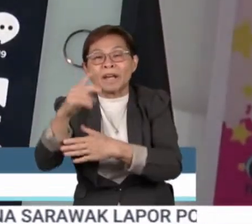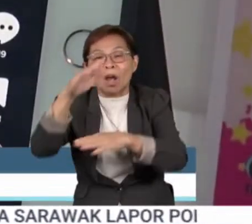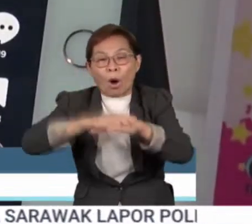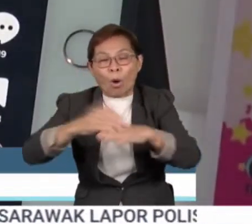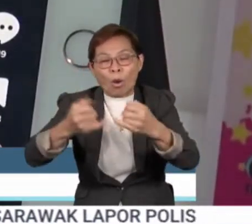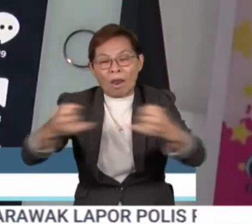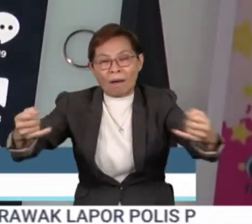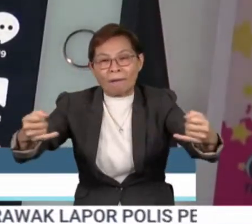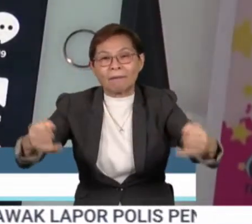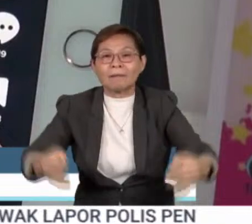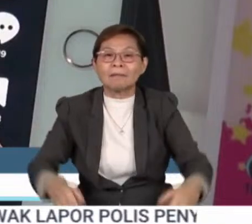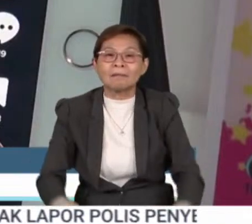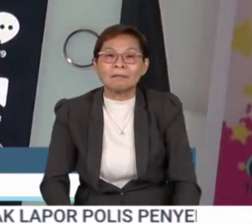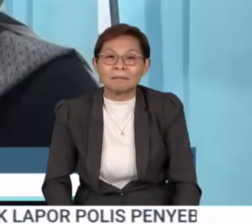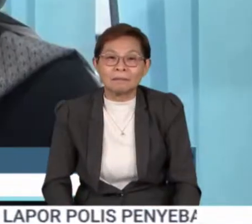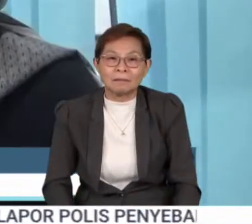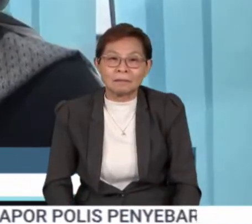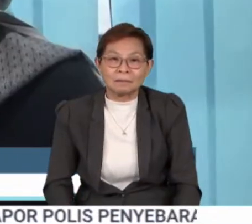dalam talian.